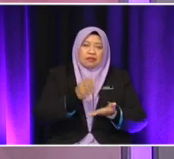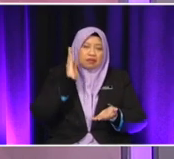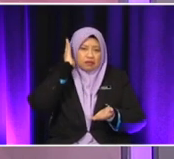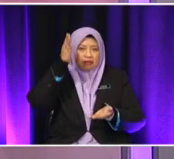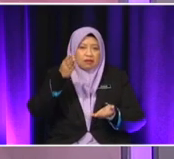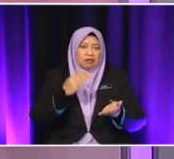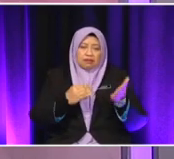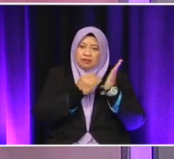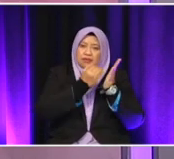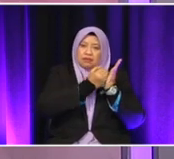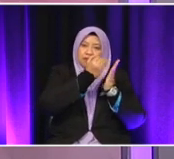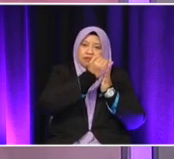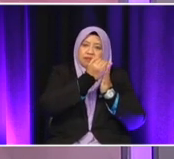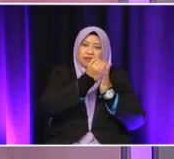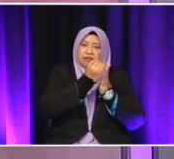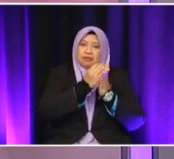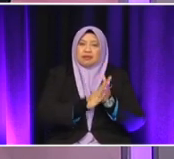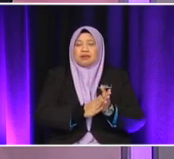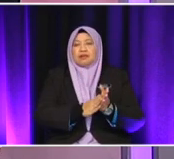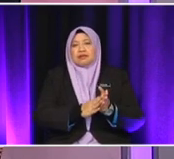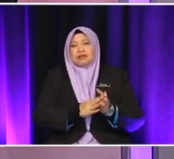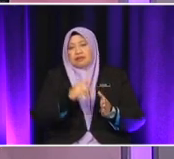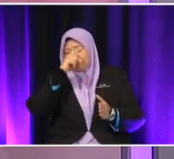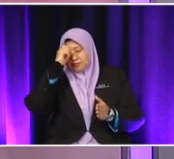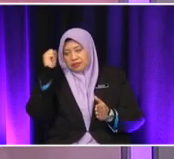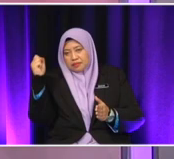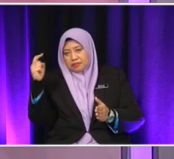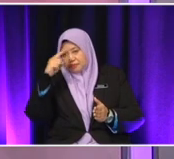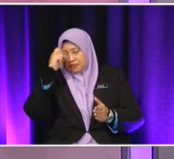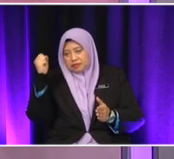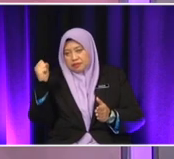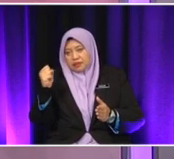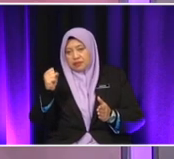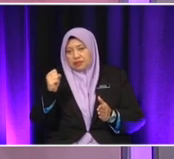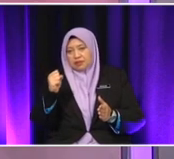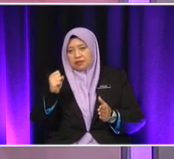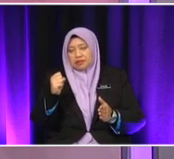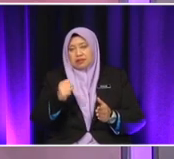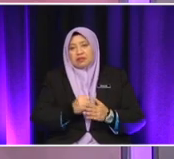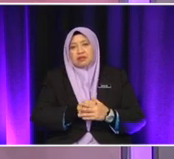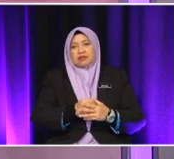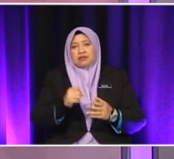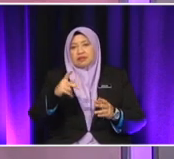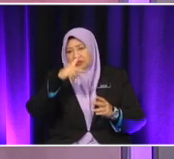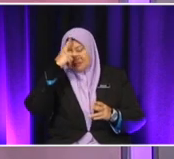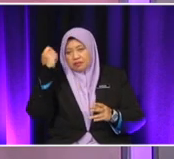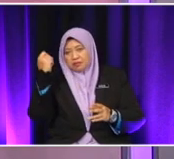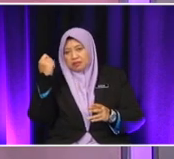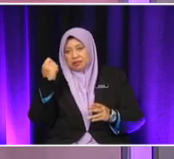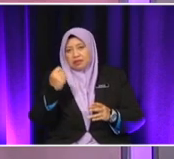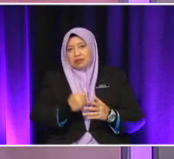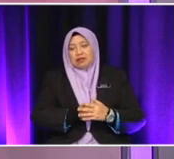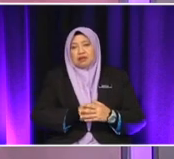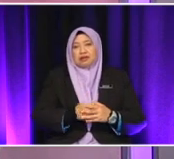meningkat di mana menyebabkan Apa ini Apa sebabnya Karena bila